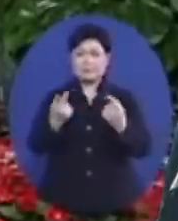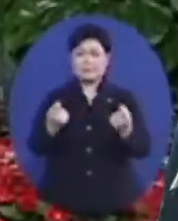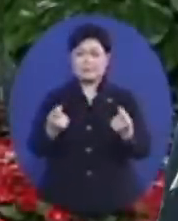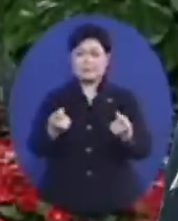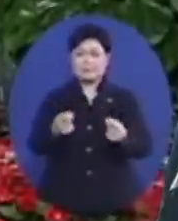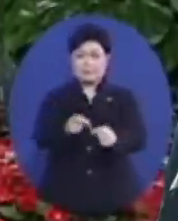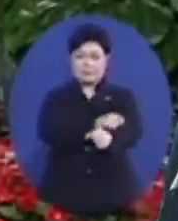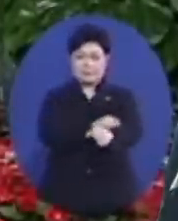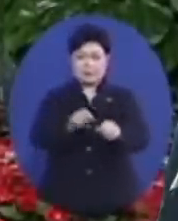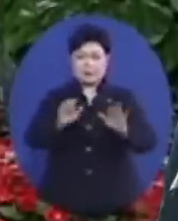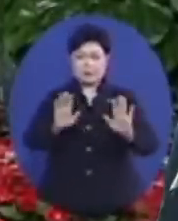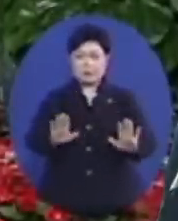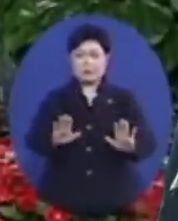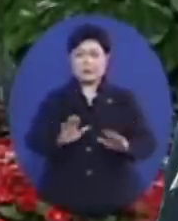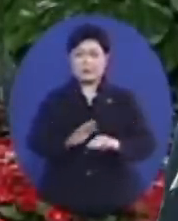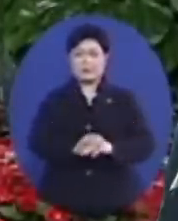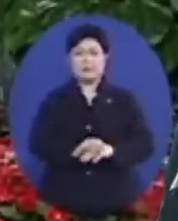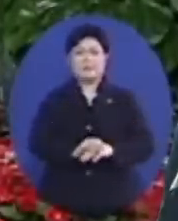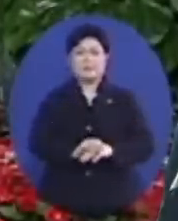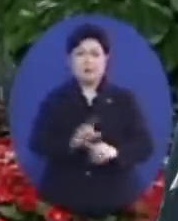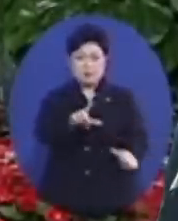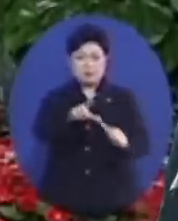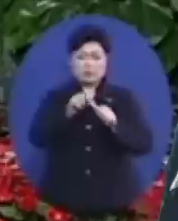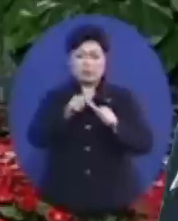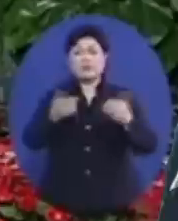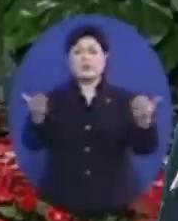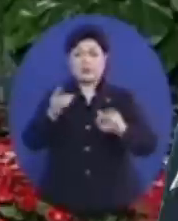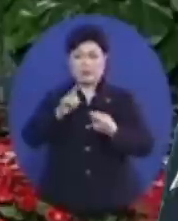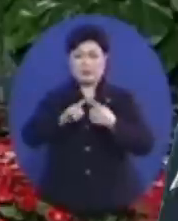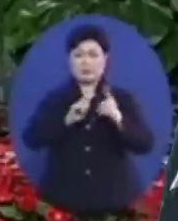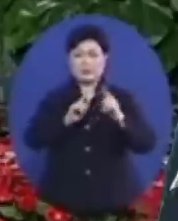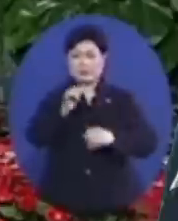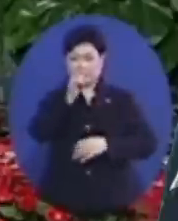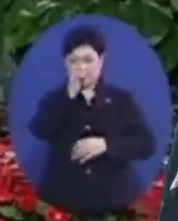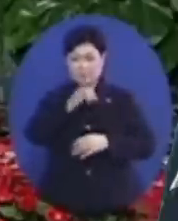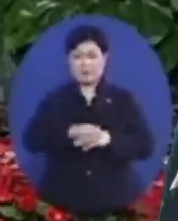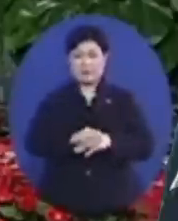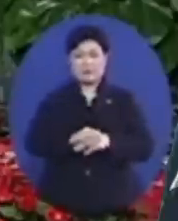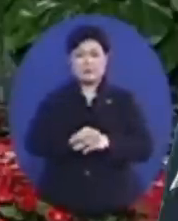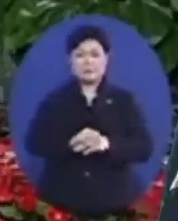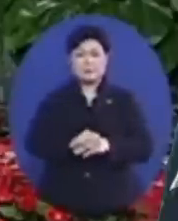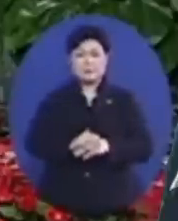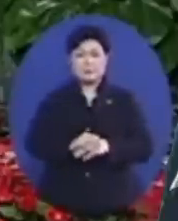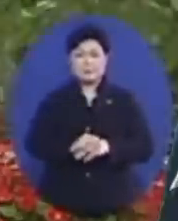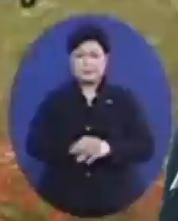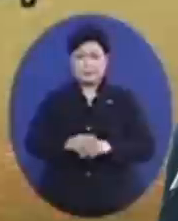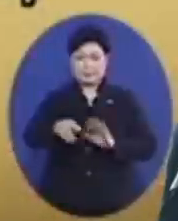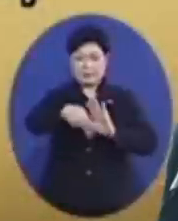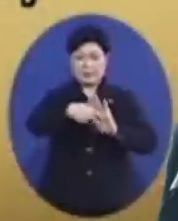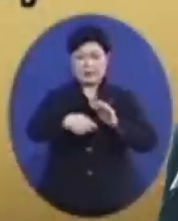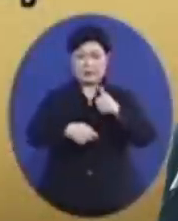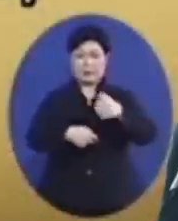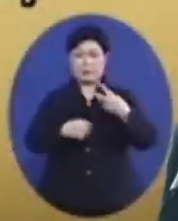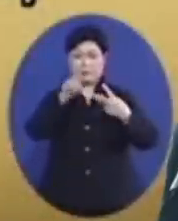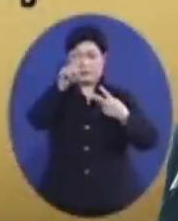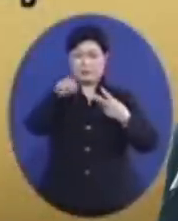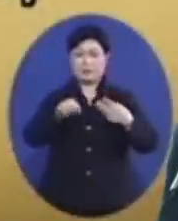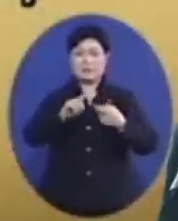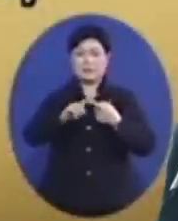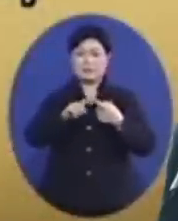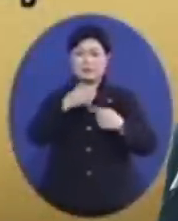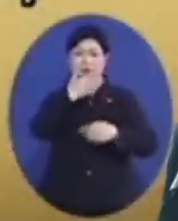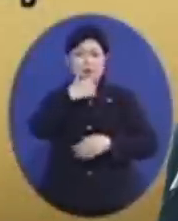특히 본문 말씀은 메시아의 구원사역에 대해서 말씀하고 있습니다. 교부 폴리갑은 이사야 53장을 가리켜